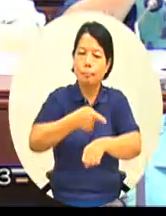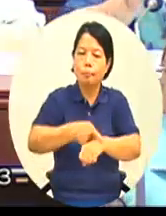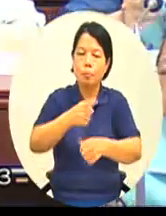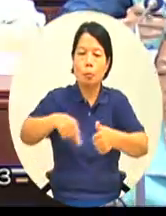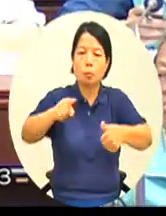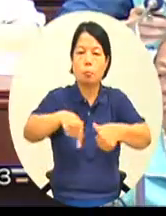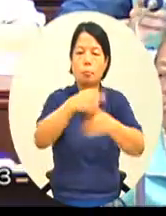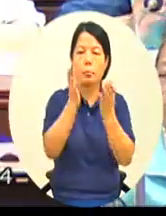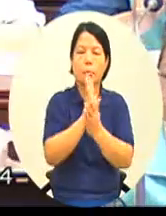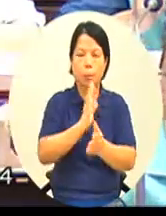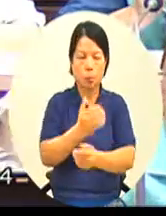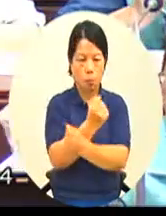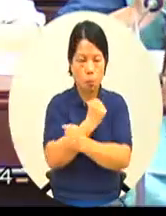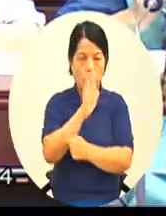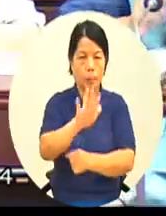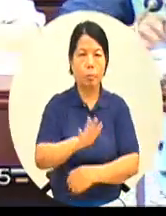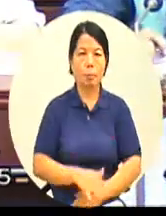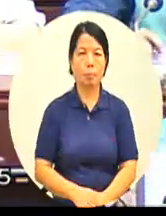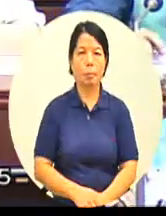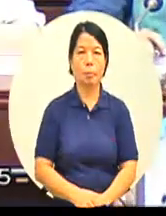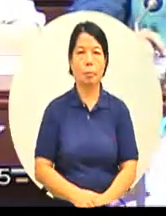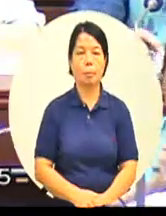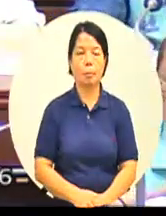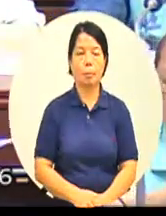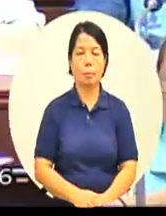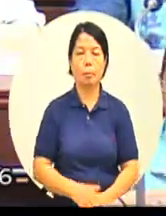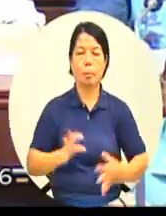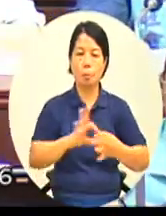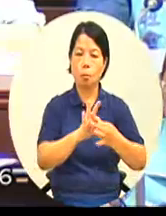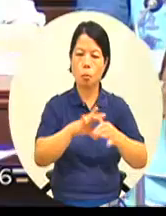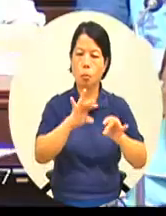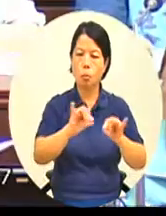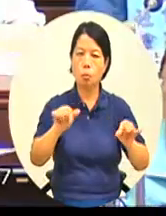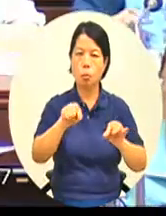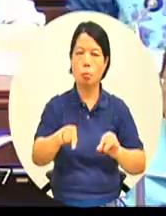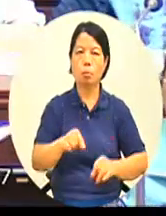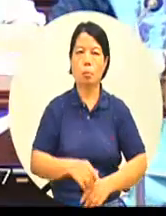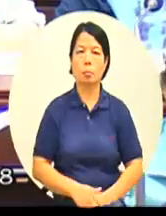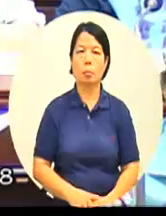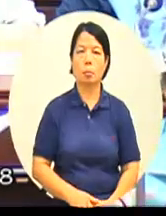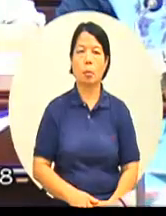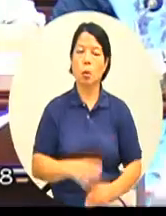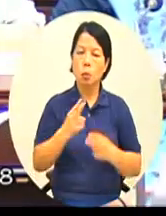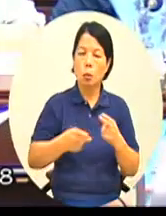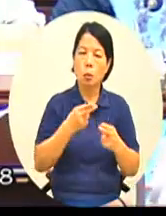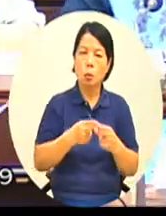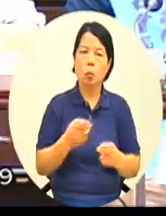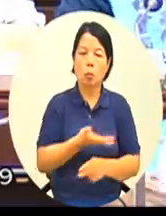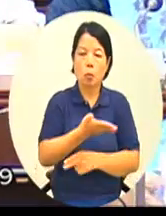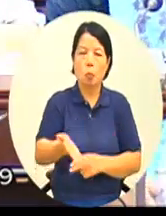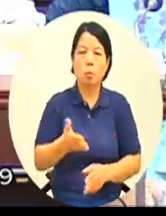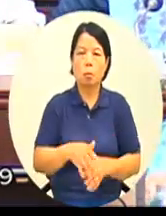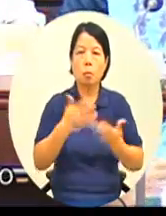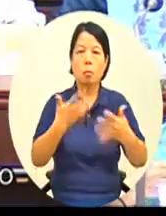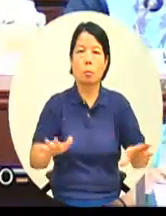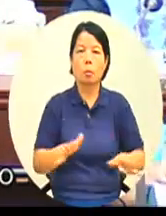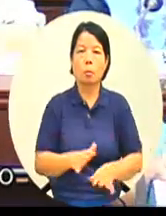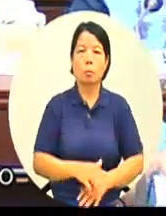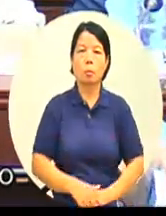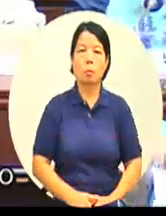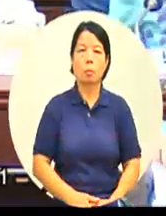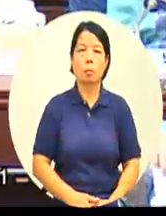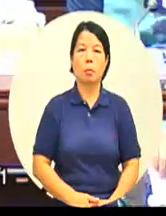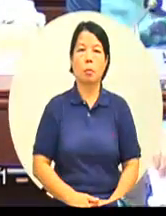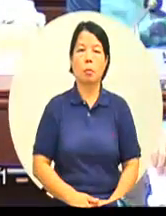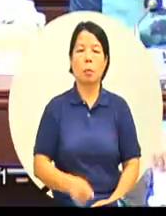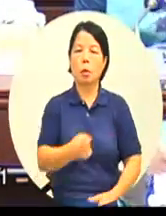有在注意的部分。那另外关于土地的这个部分，我们怎么样可以让更多，他可